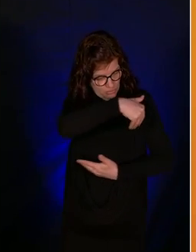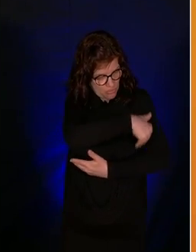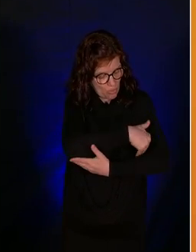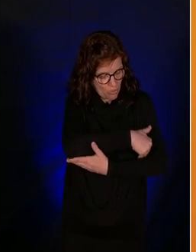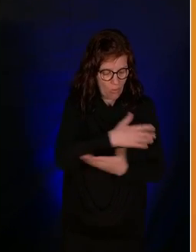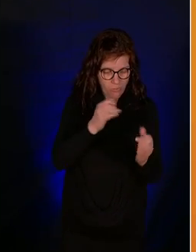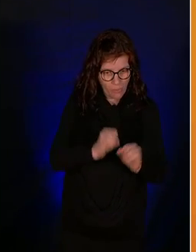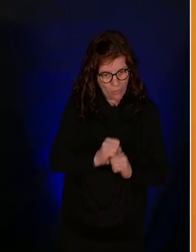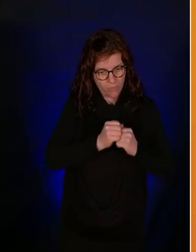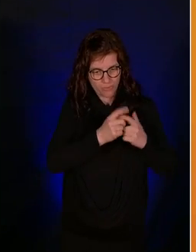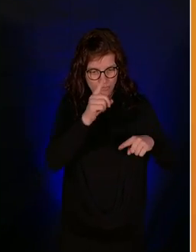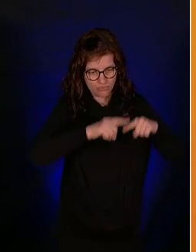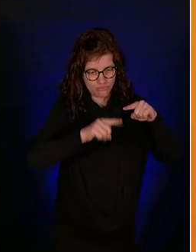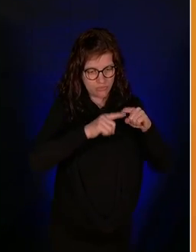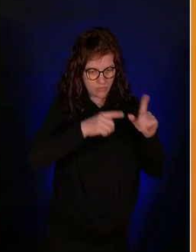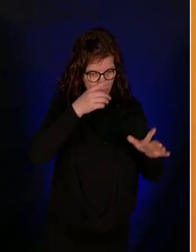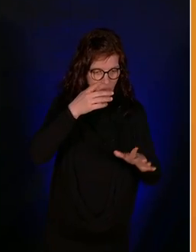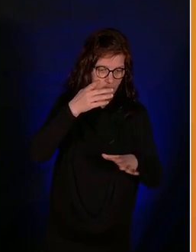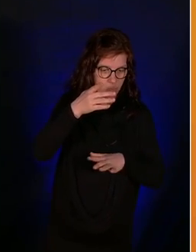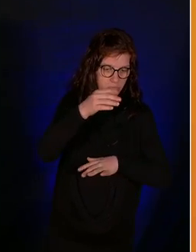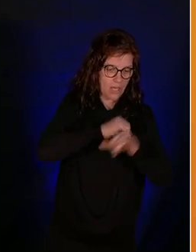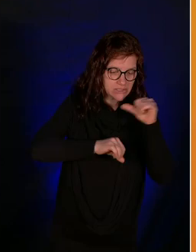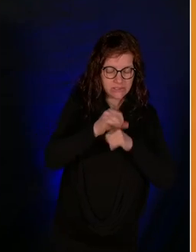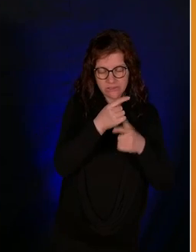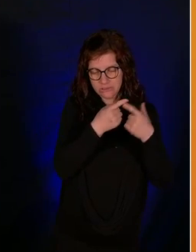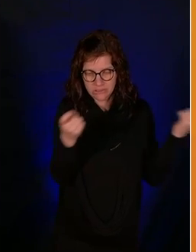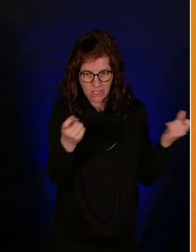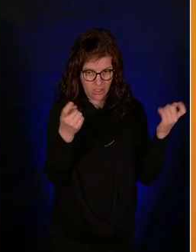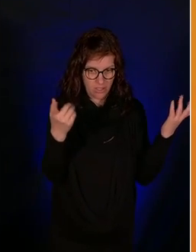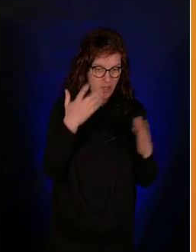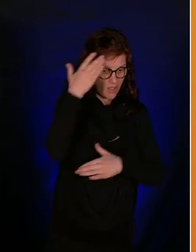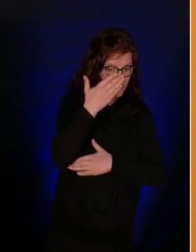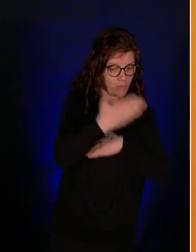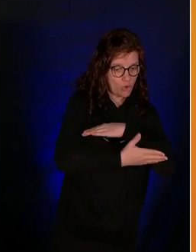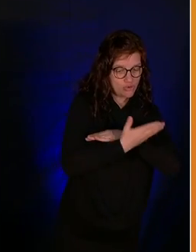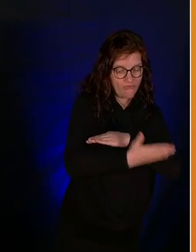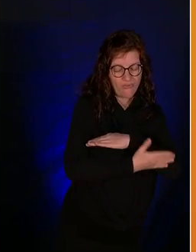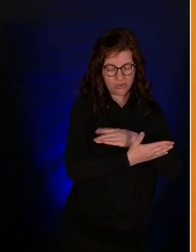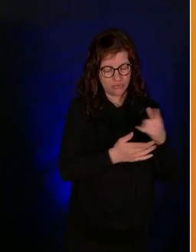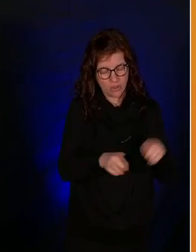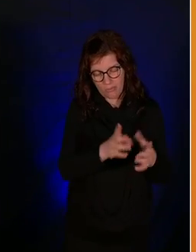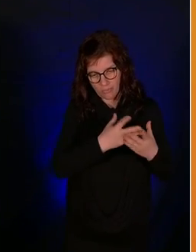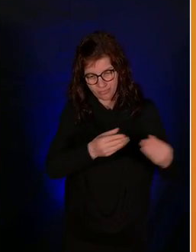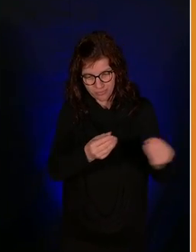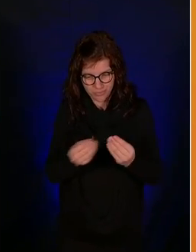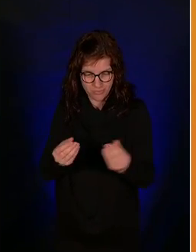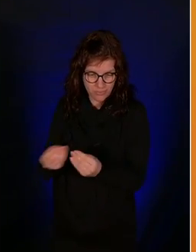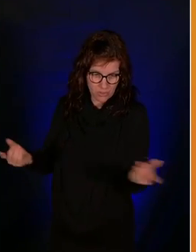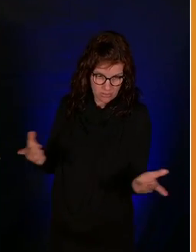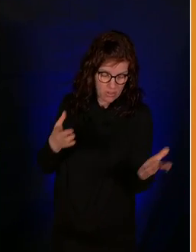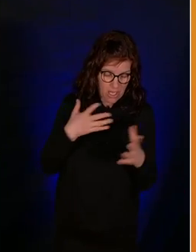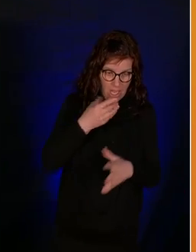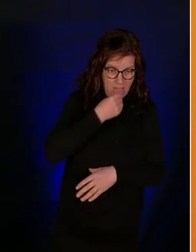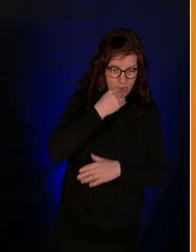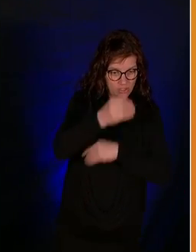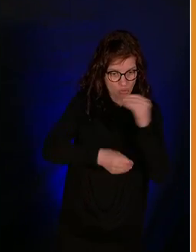plastiques. Les forêts primaires et les animaux sauvages disparaissent à une vitesse alarmante. L'extermination des abeilles menace gravement l'alimentation mondiale.